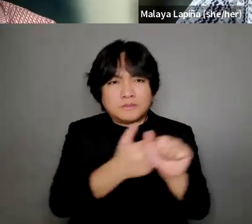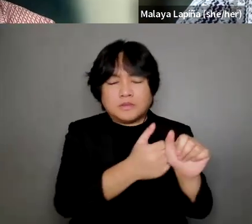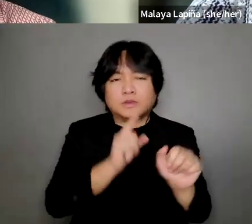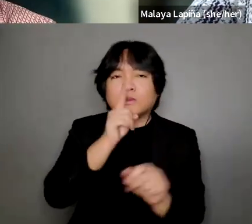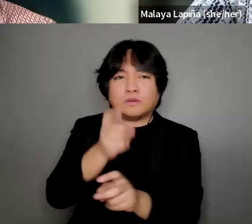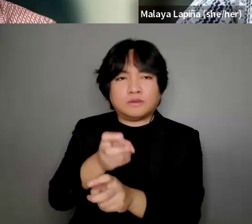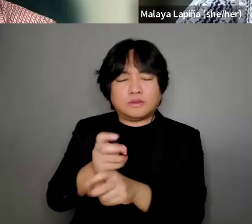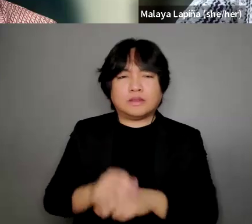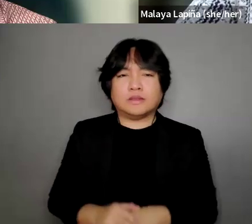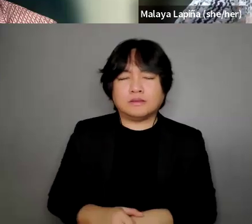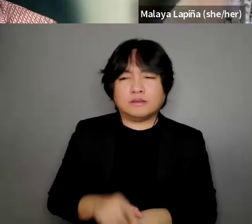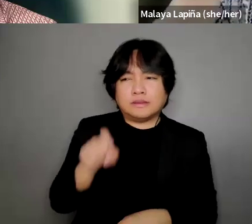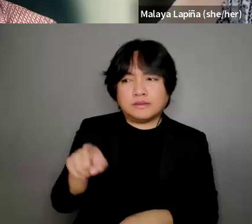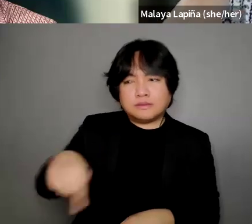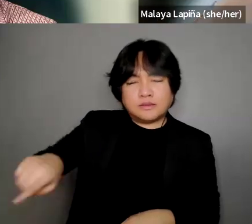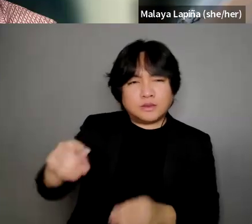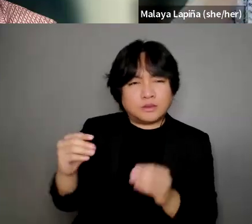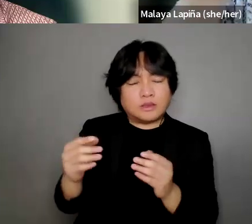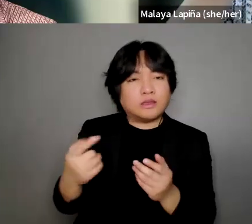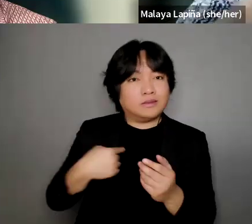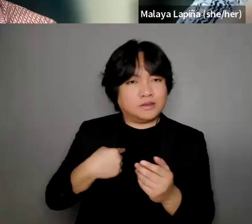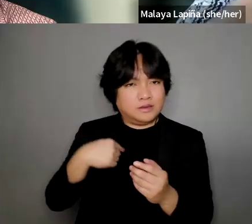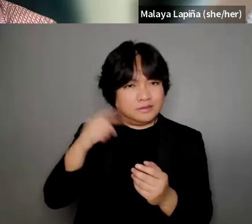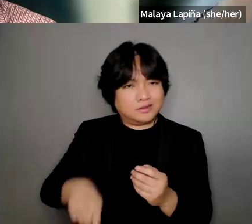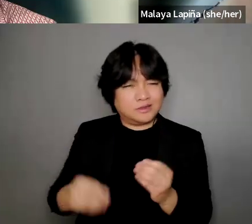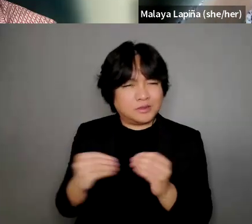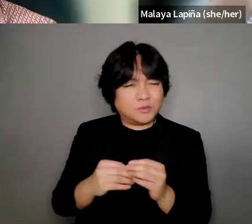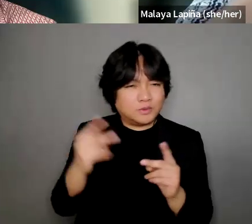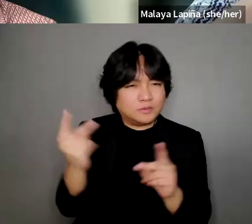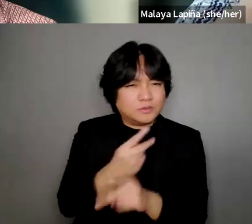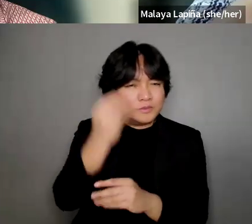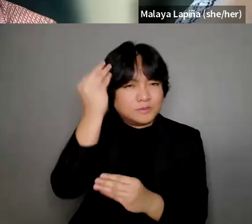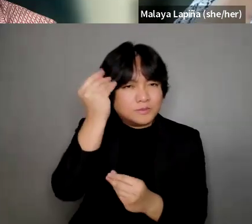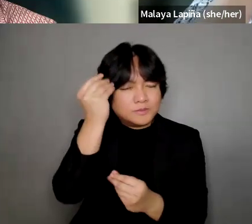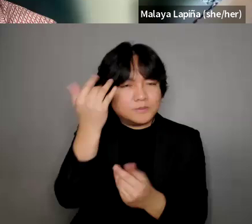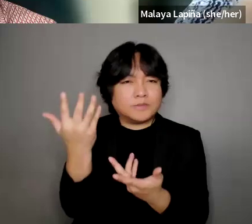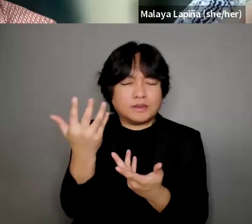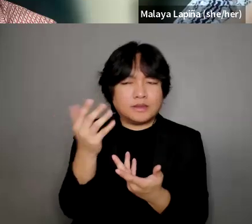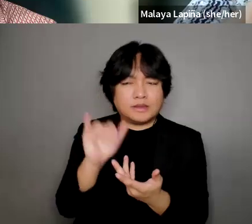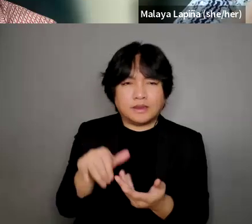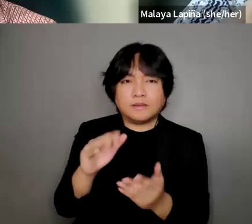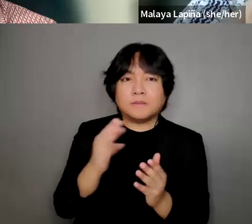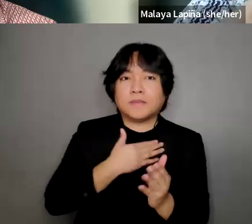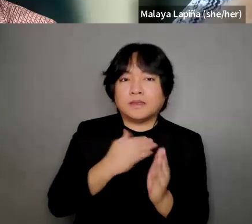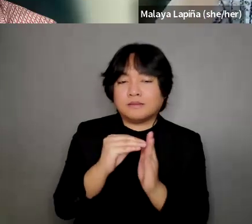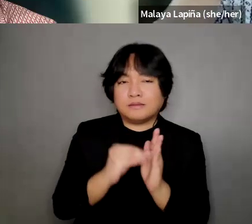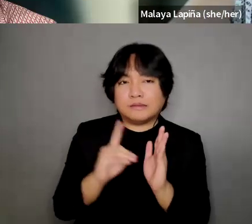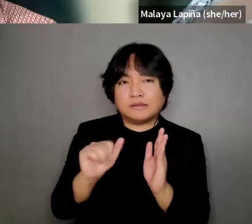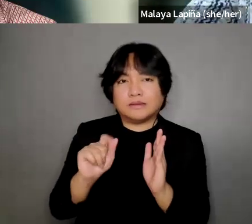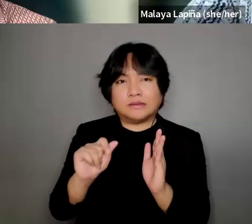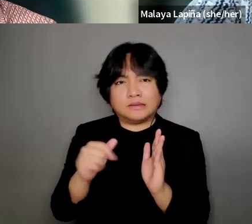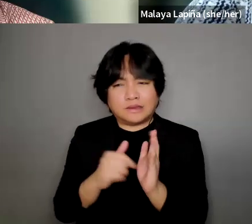and you need really to be critical on how paano mo i-treat yung data na yon. And